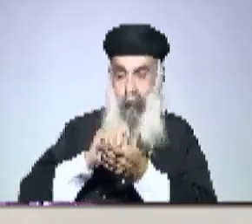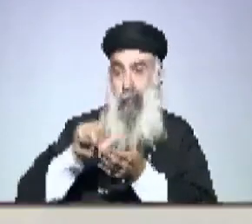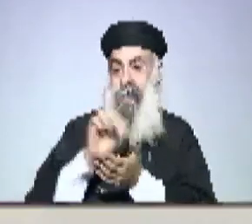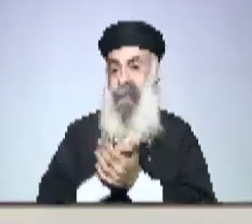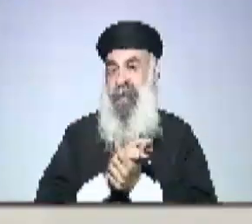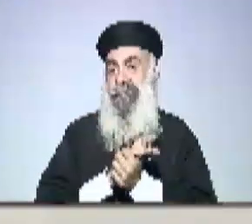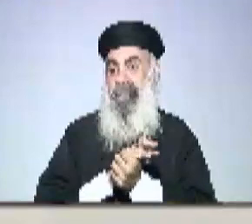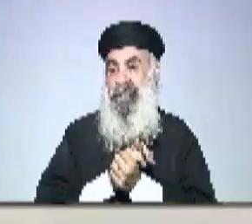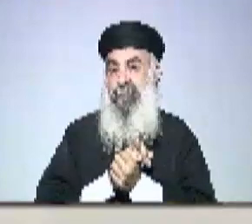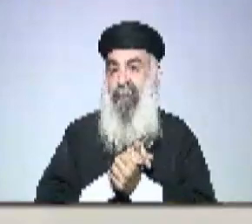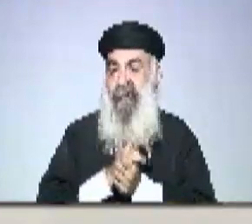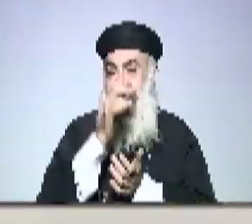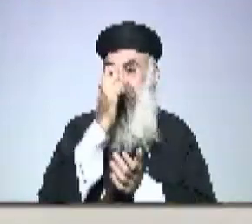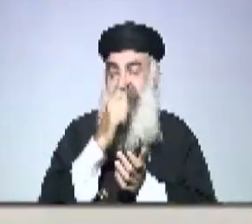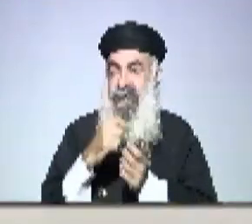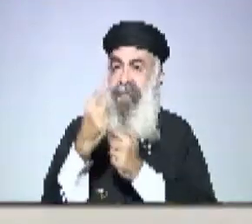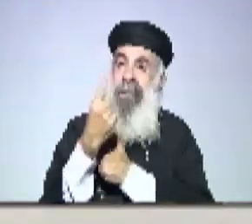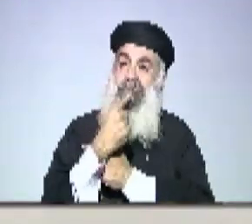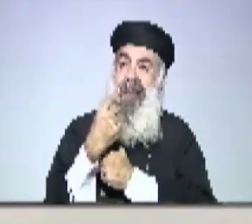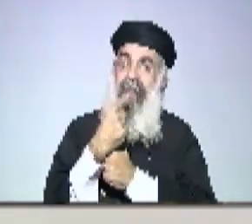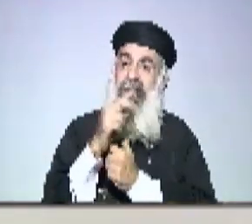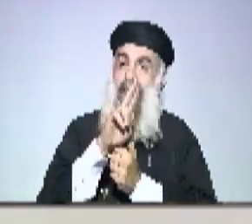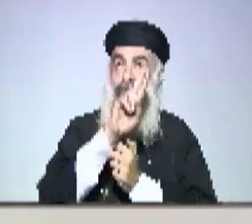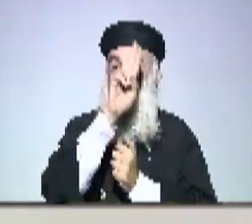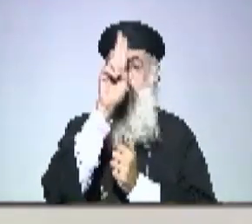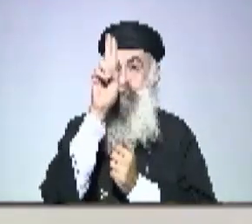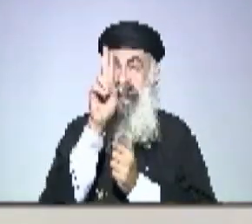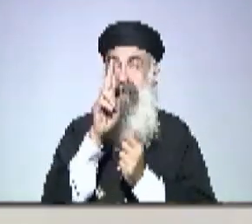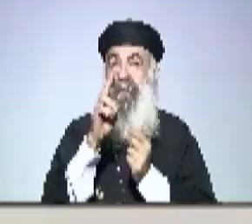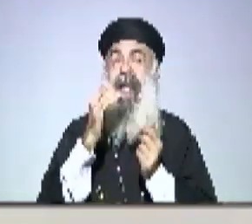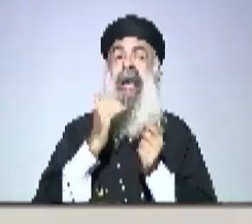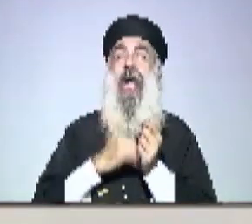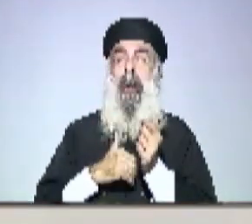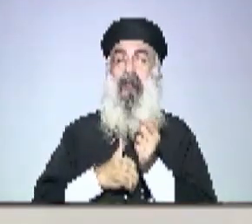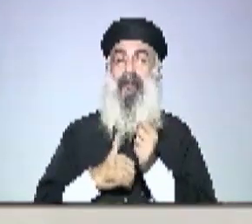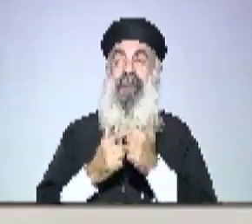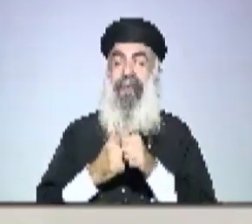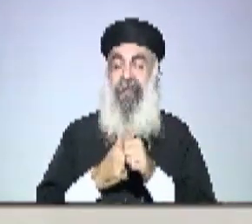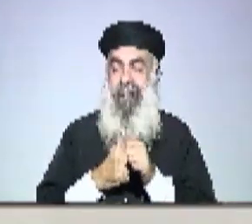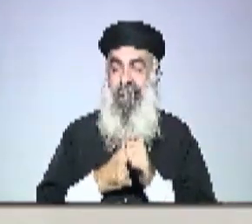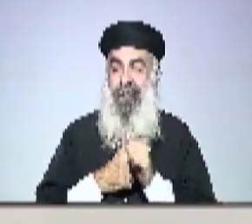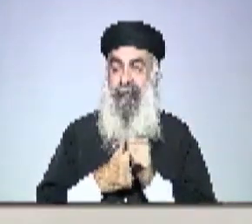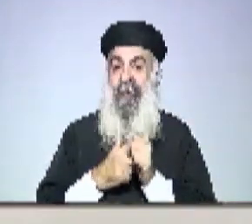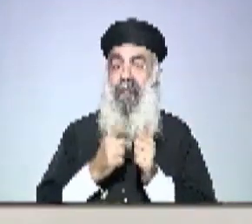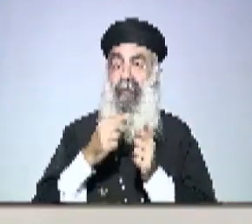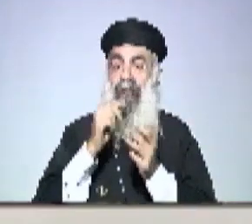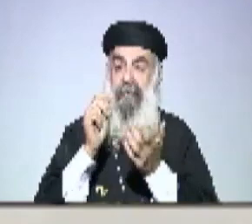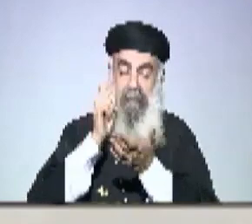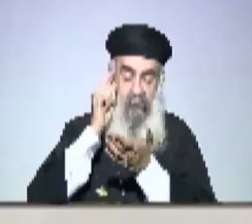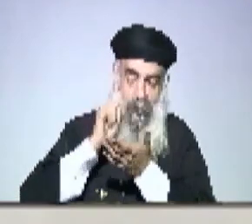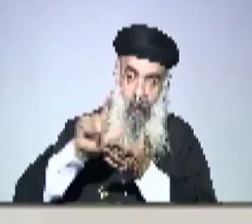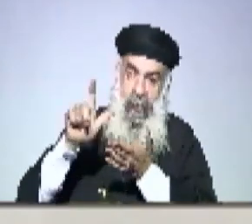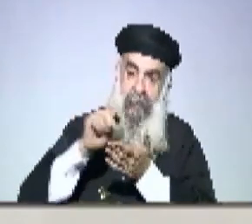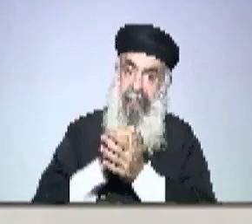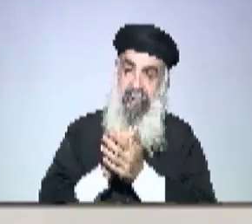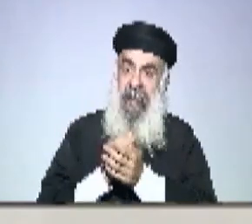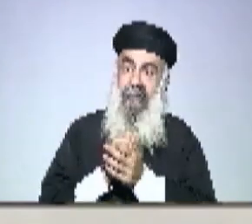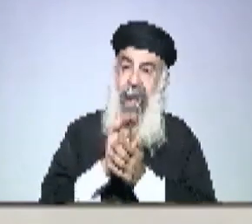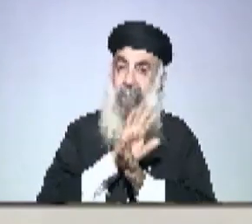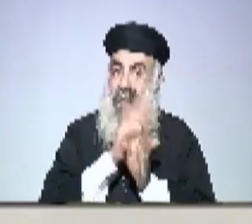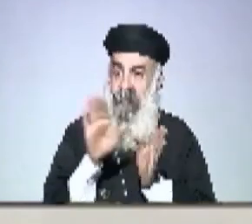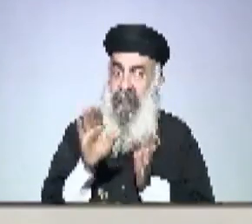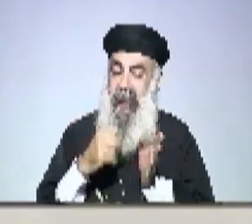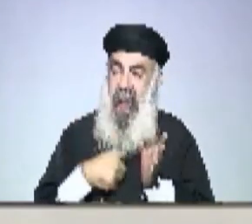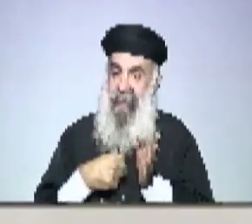تسعه كنيسه تعلمنا ان احنا نطلب من الله احتياجاتنا بيقول معلمنا بولس ليس